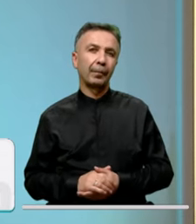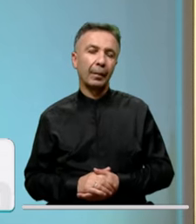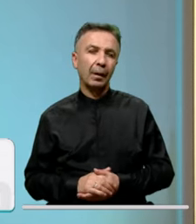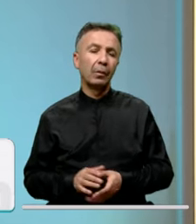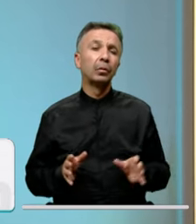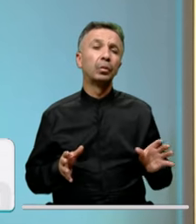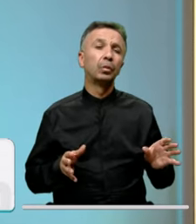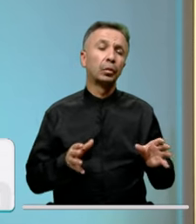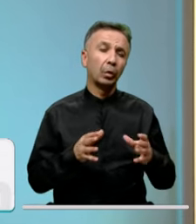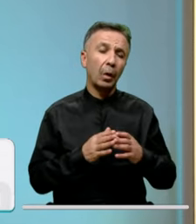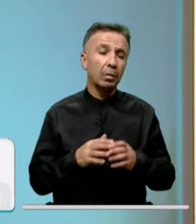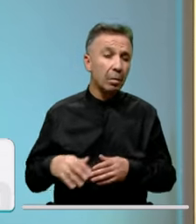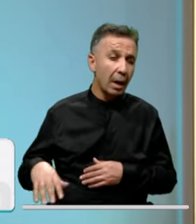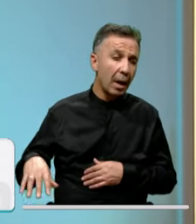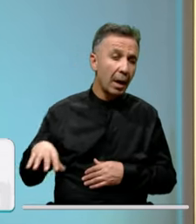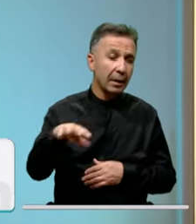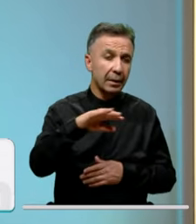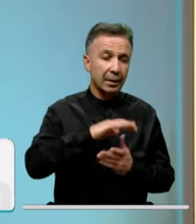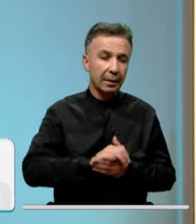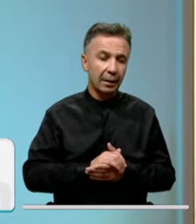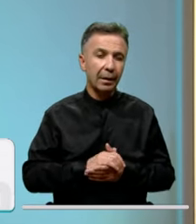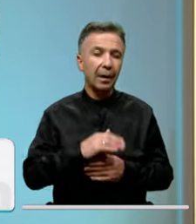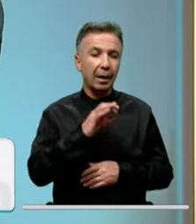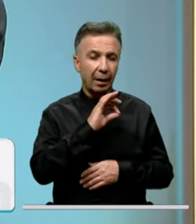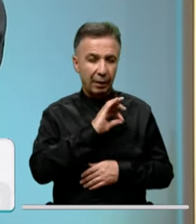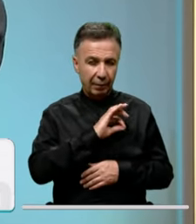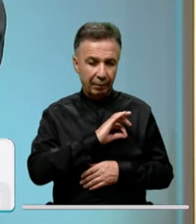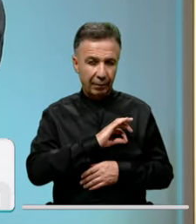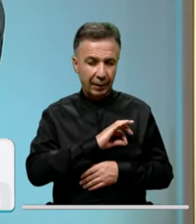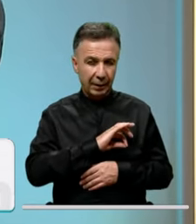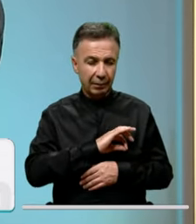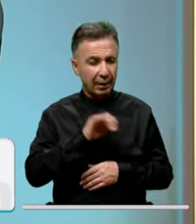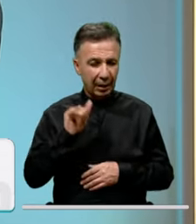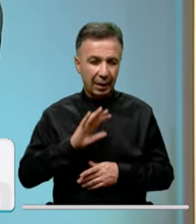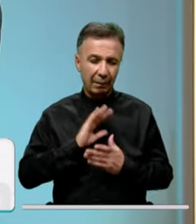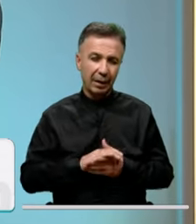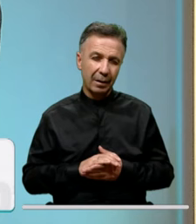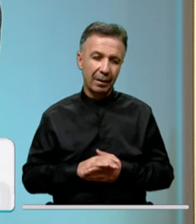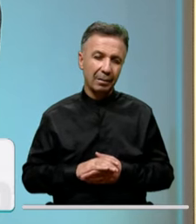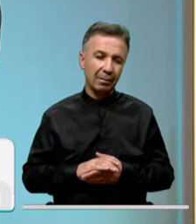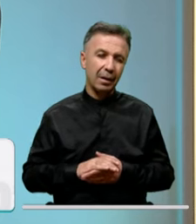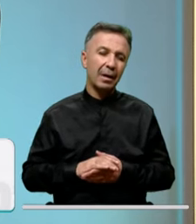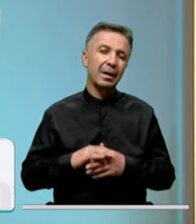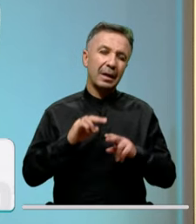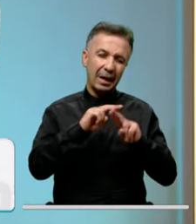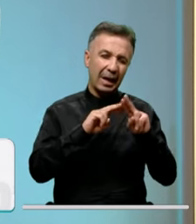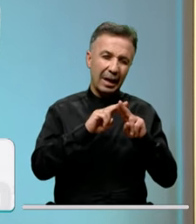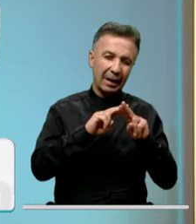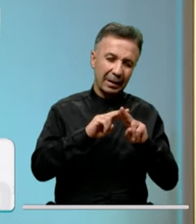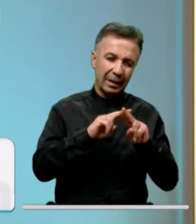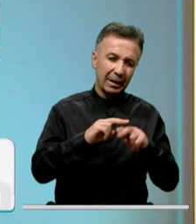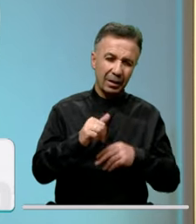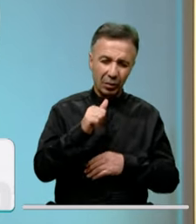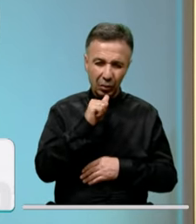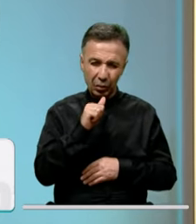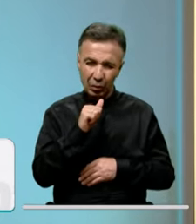toplumda herkesin, sonuçta herkesin hakkı vardı o gasp ettiğimiz ya da aldığımız, usulsüz kullandığımız su ya